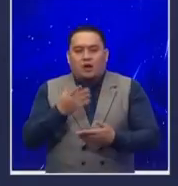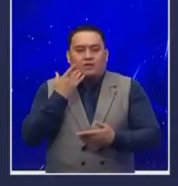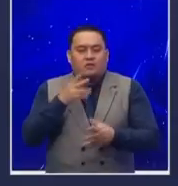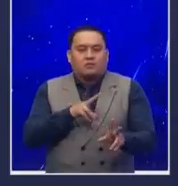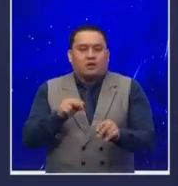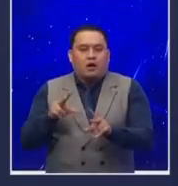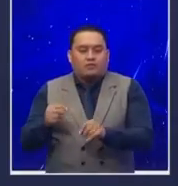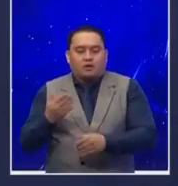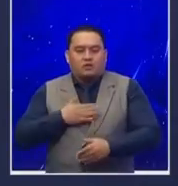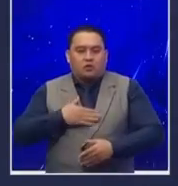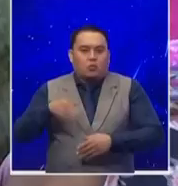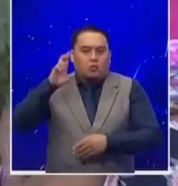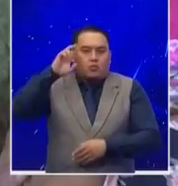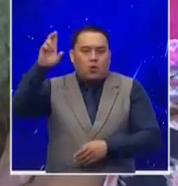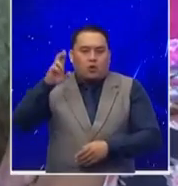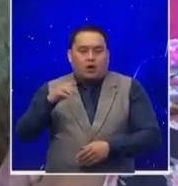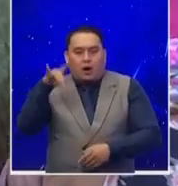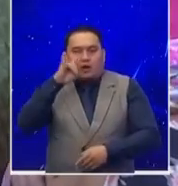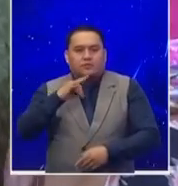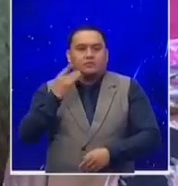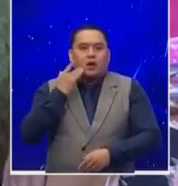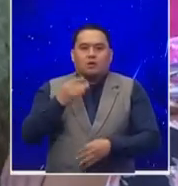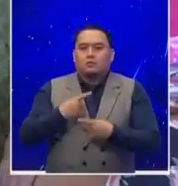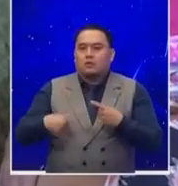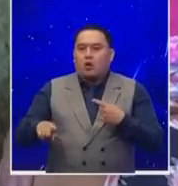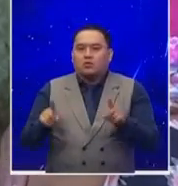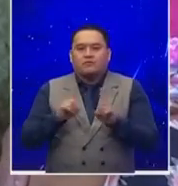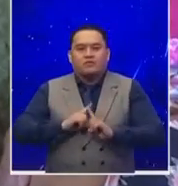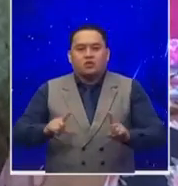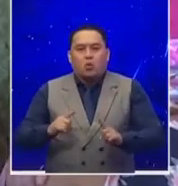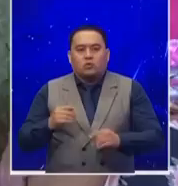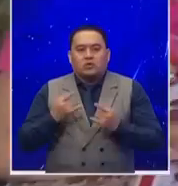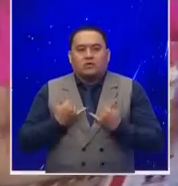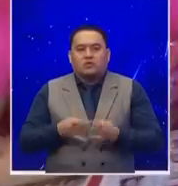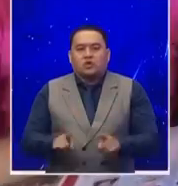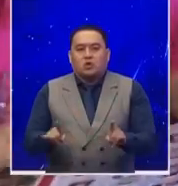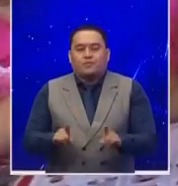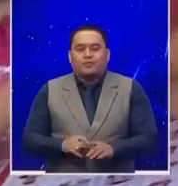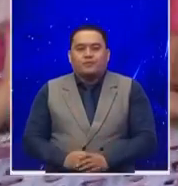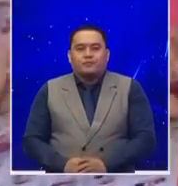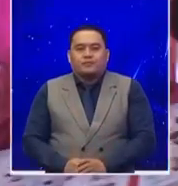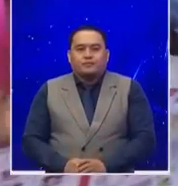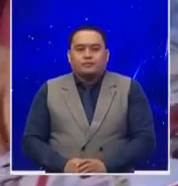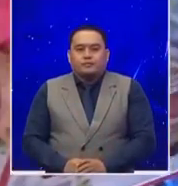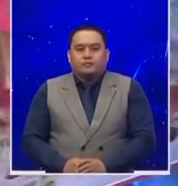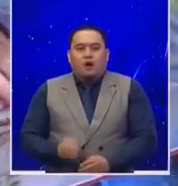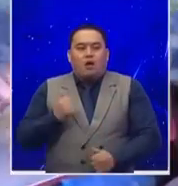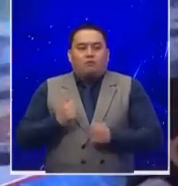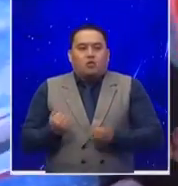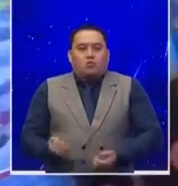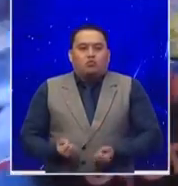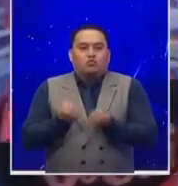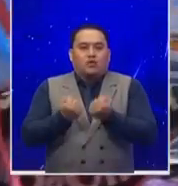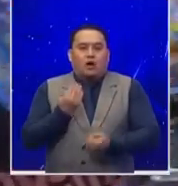это счастье, данное Богом. К тому же казахи всегда отличались высокой рождаемостью. У Гульнас непререкаемый авторитет